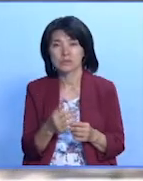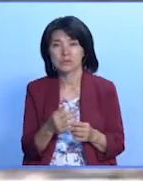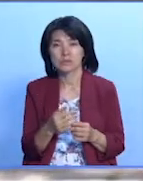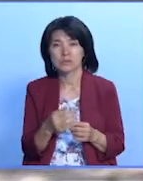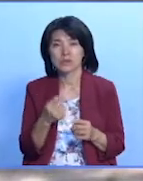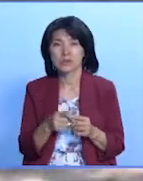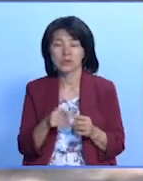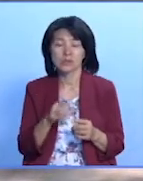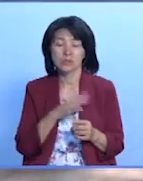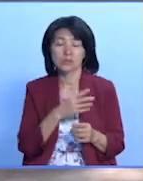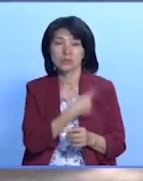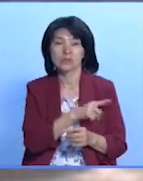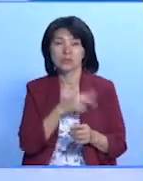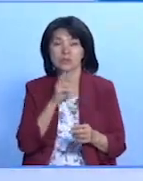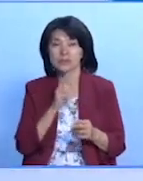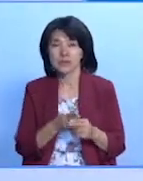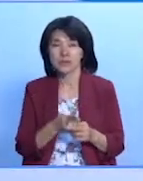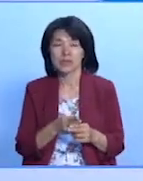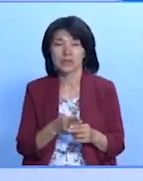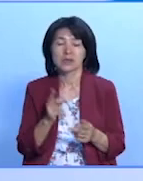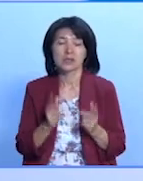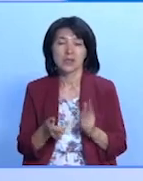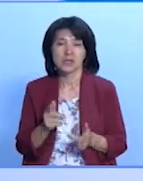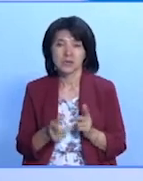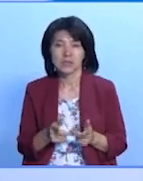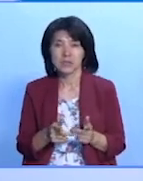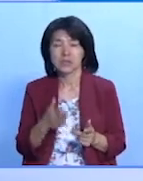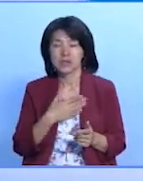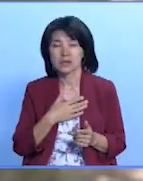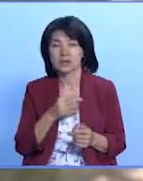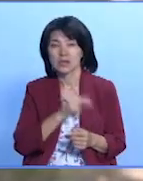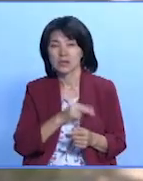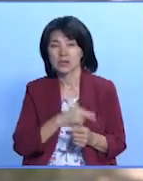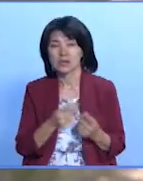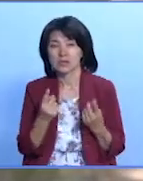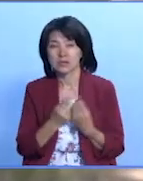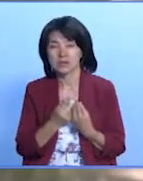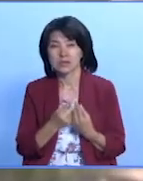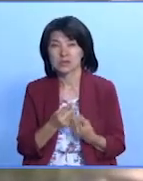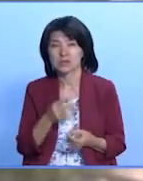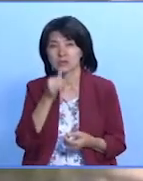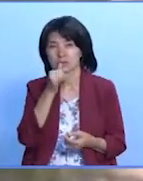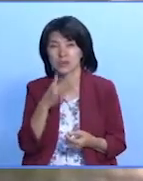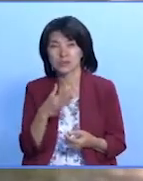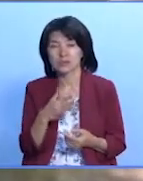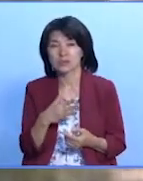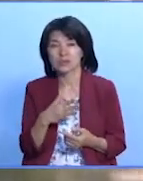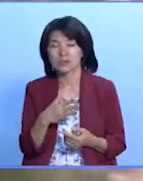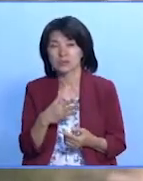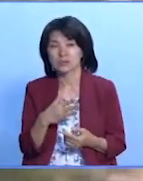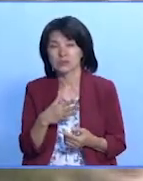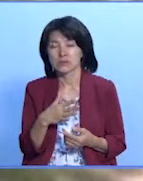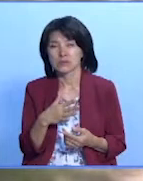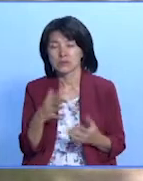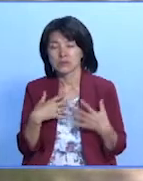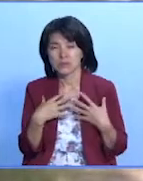присущи медицинской сестре. Это настоящая медицинская сестра. И наша коллега, наш товарищ не смог выйти из этого состояния.